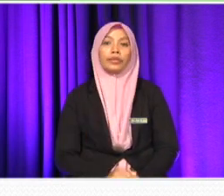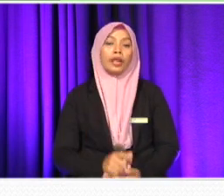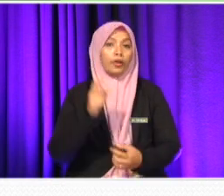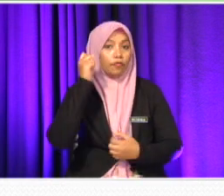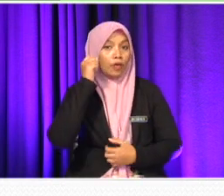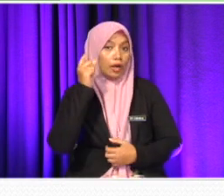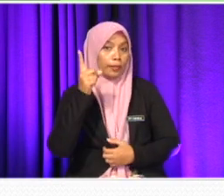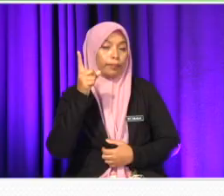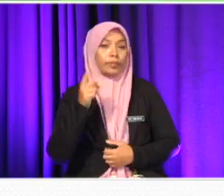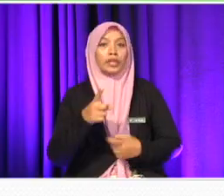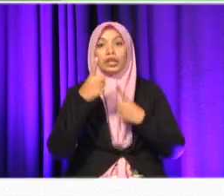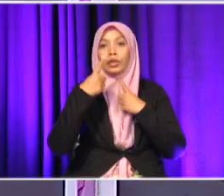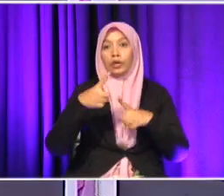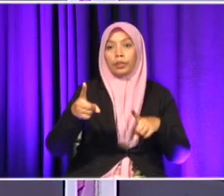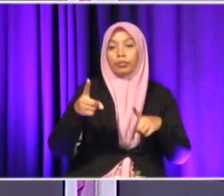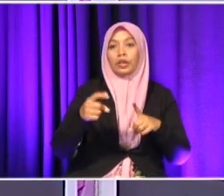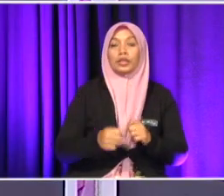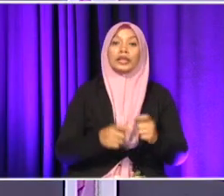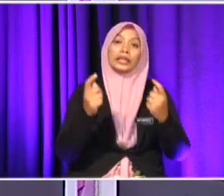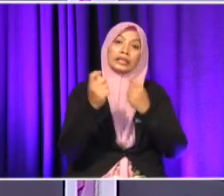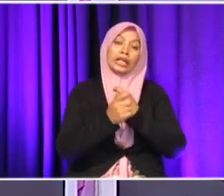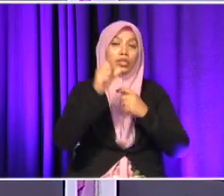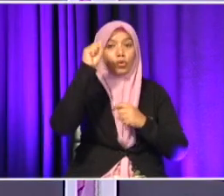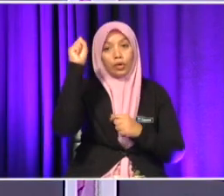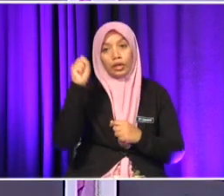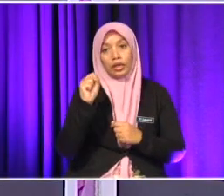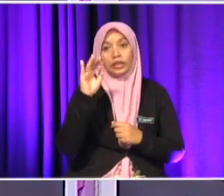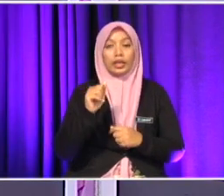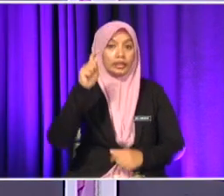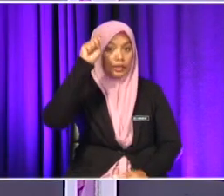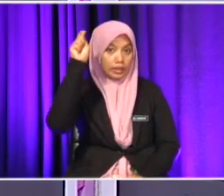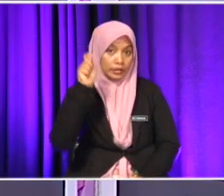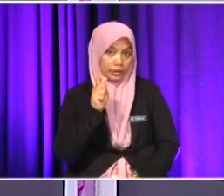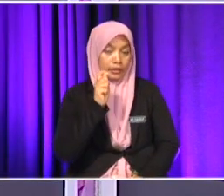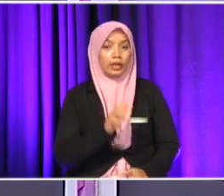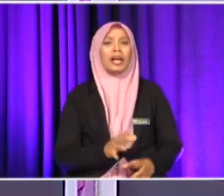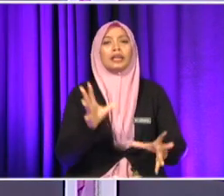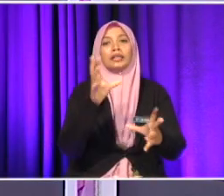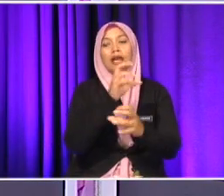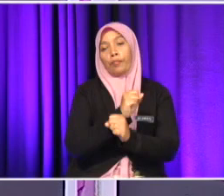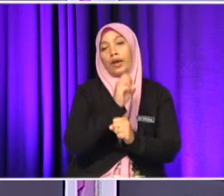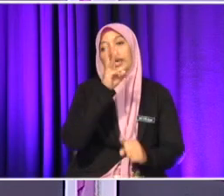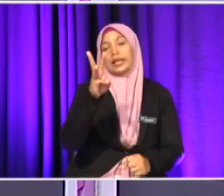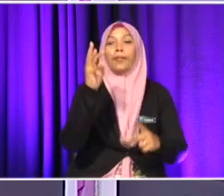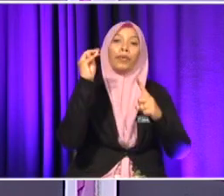paham kan tentang jawaban ee tentang soalan yang ditanya tadilah jadi apa